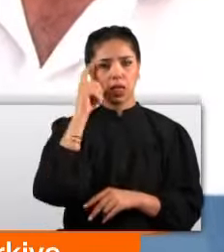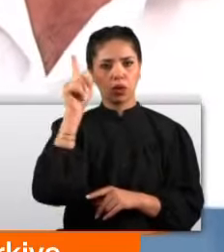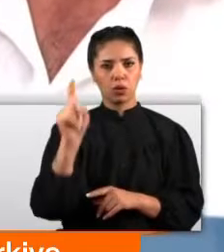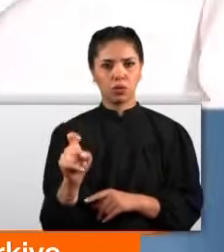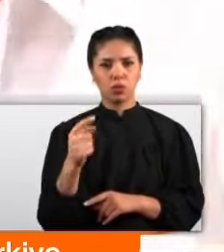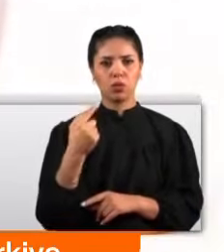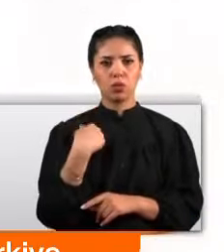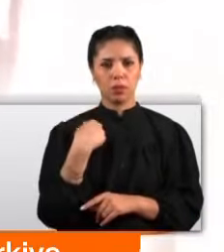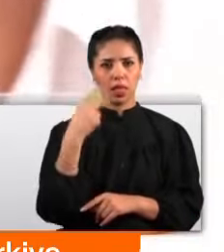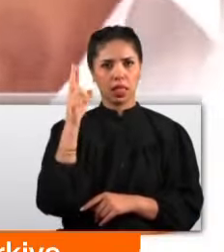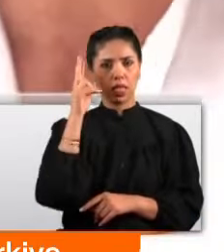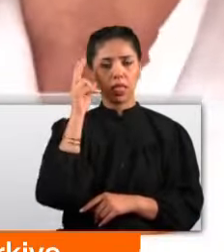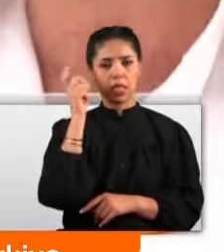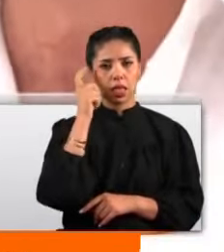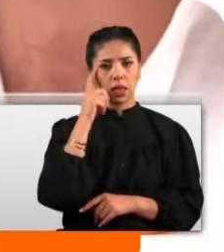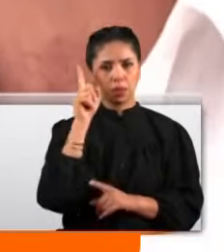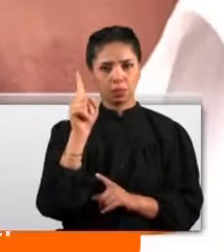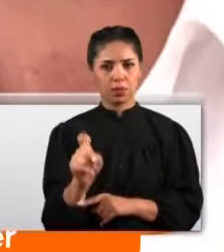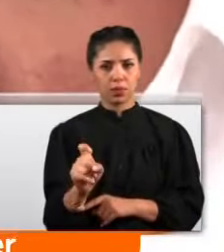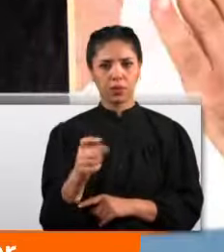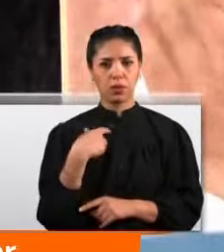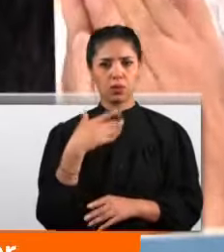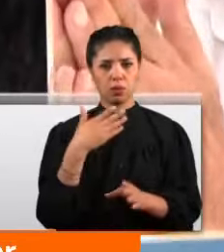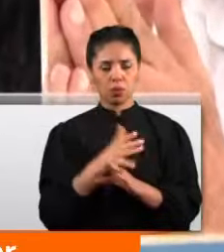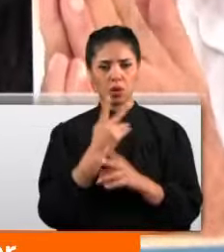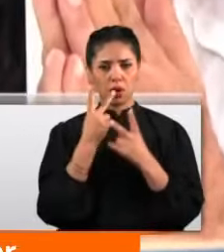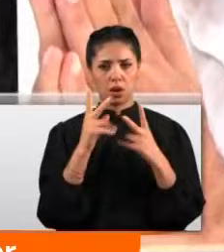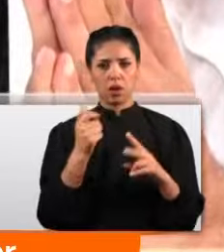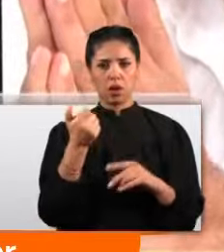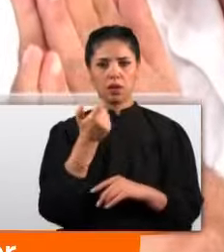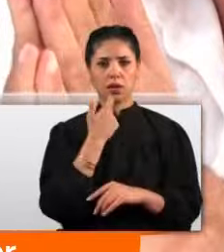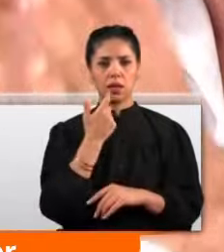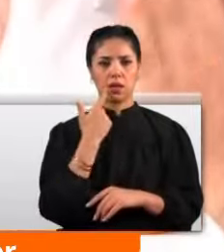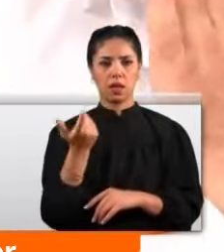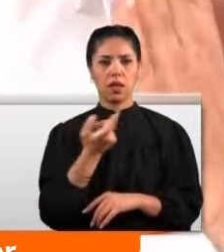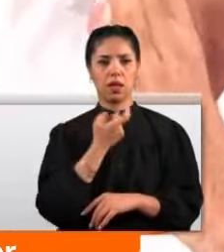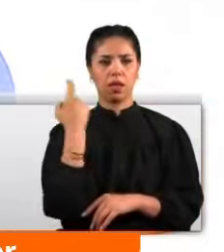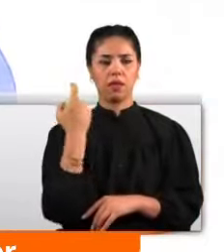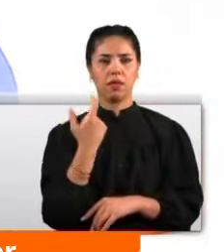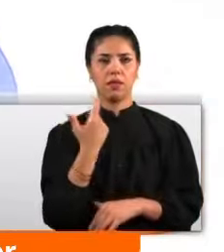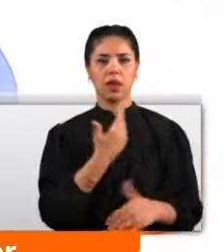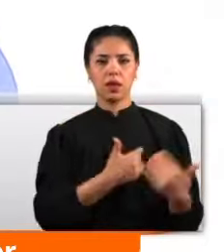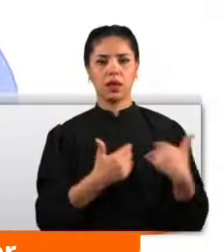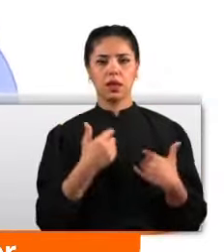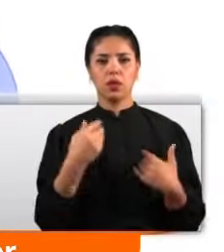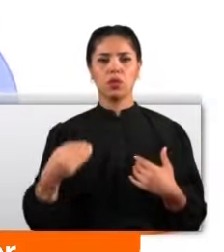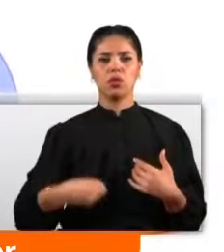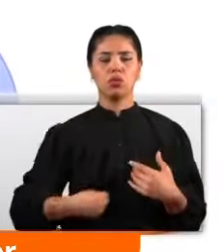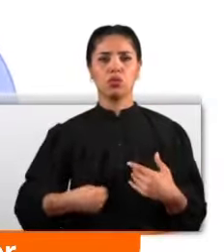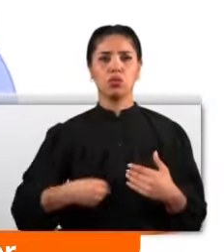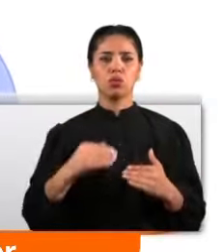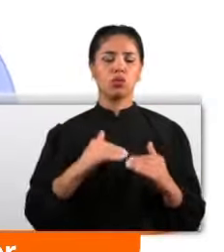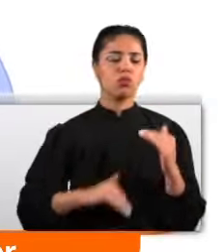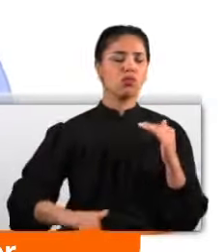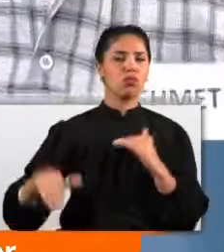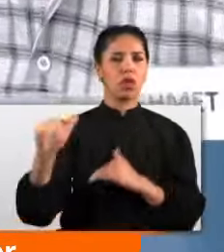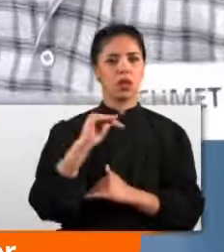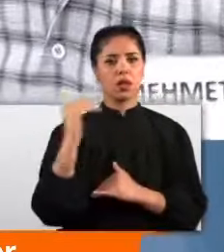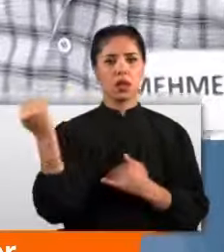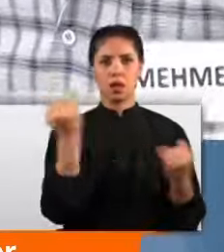beni tanıdın mı? Abla tamam, doğrular istiyorsan konuşayım ben. 6 yıllık bir beraberliğim vardı. Suçlamalar artınca sesler